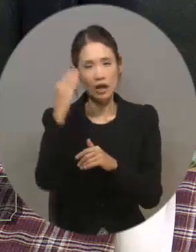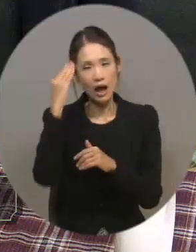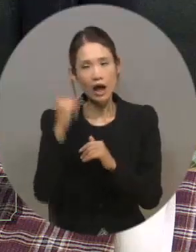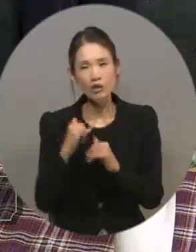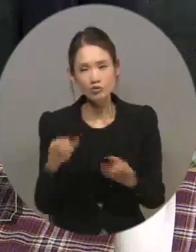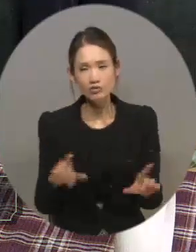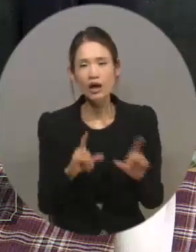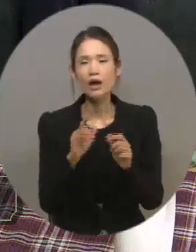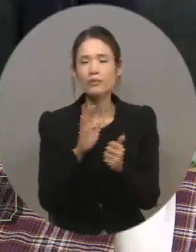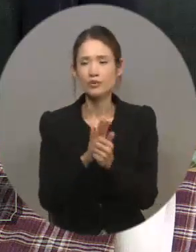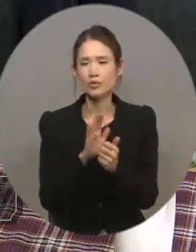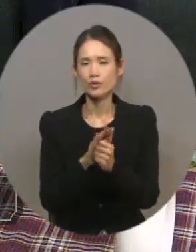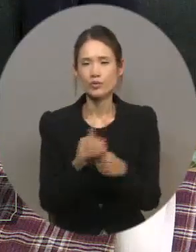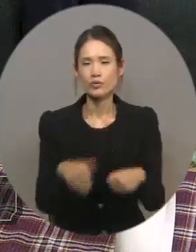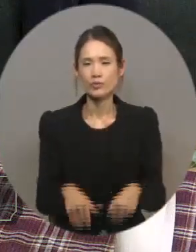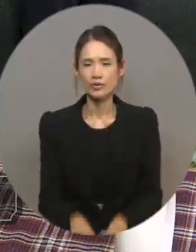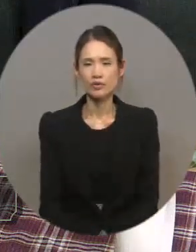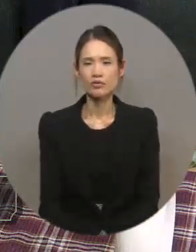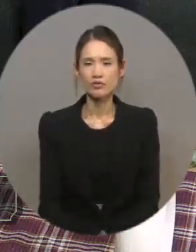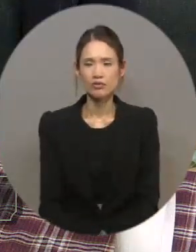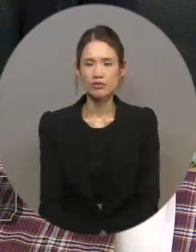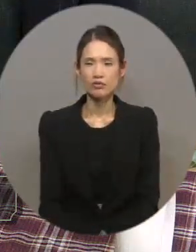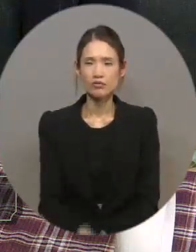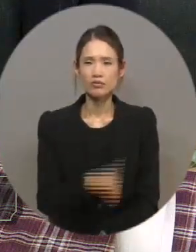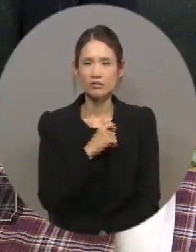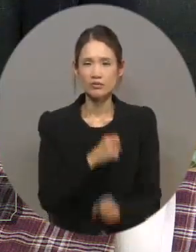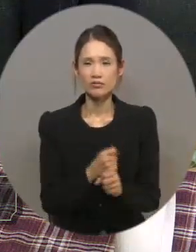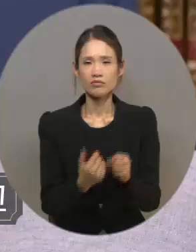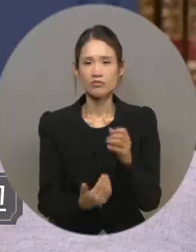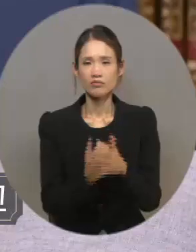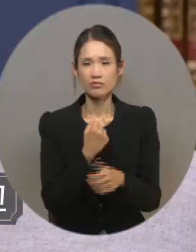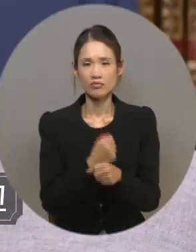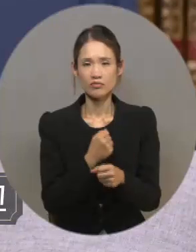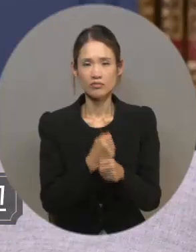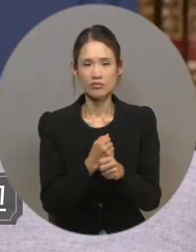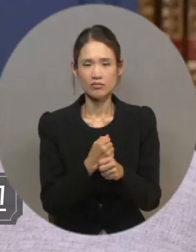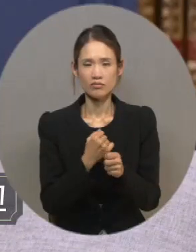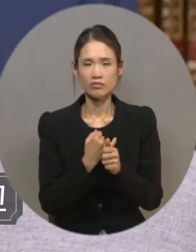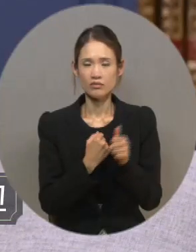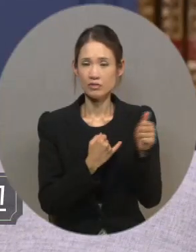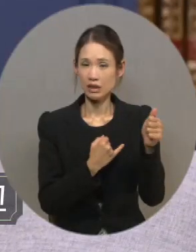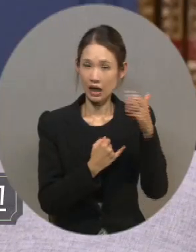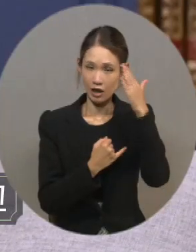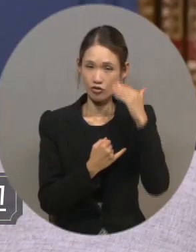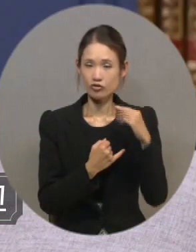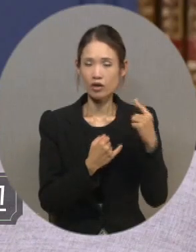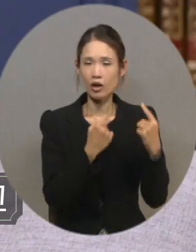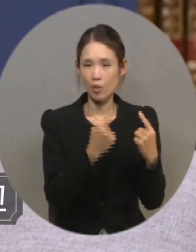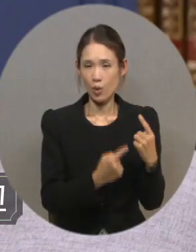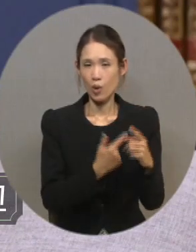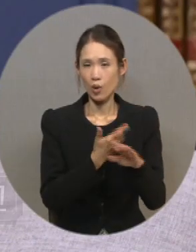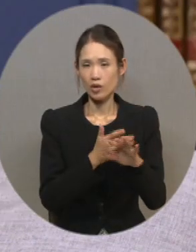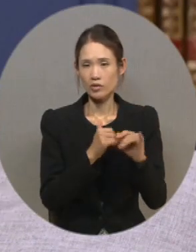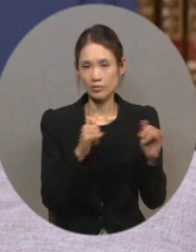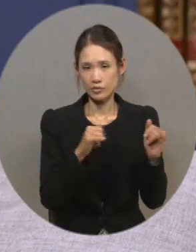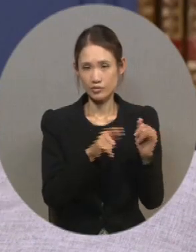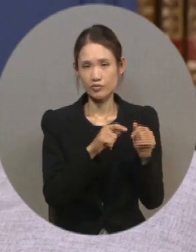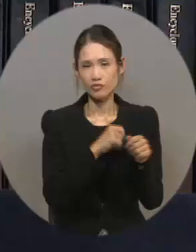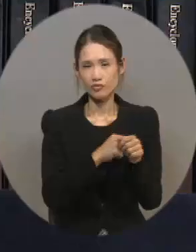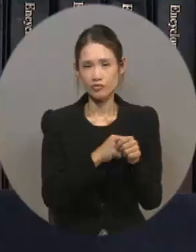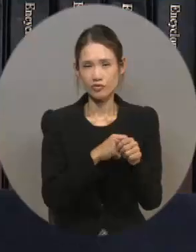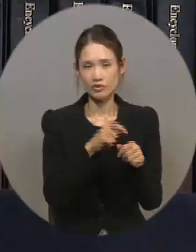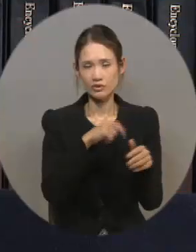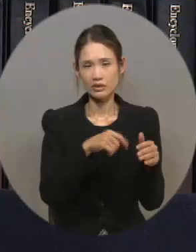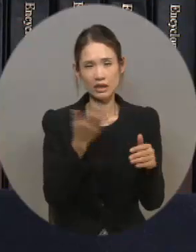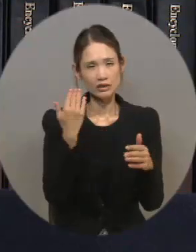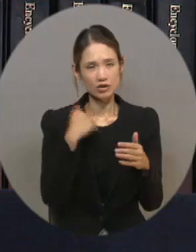난민들을 도와야지 그게 명분이 생기는구나. 그래서 남편은 한국에 있는 난민들을, 이제 그땐 난민들이